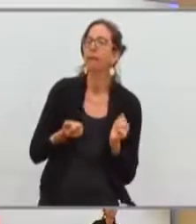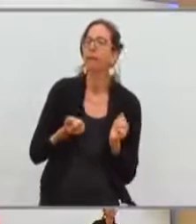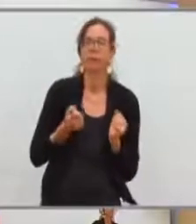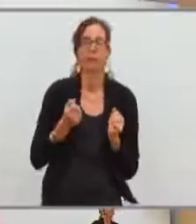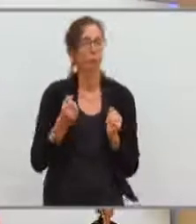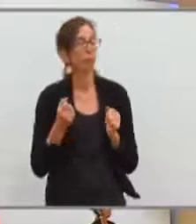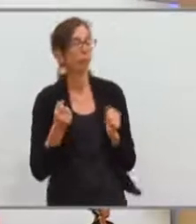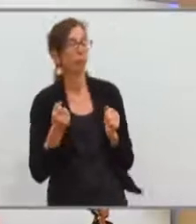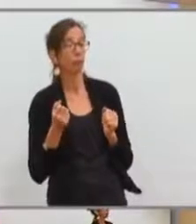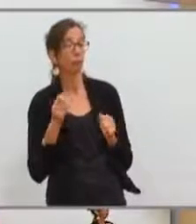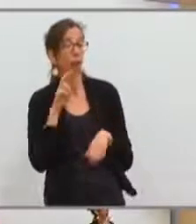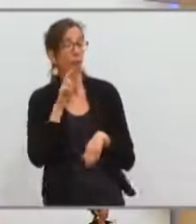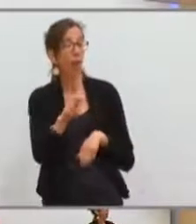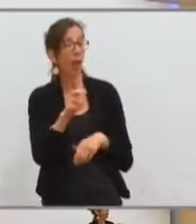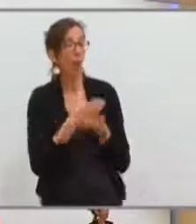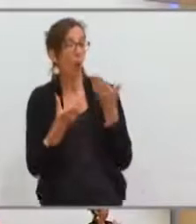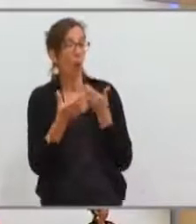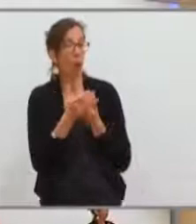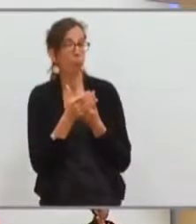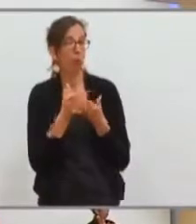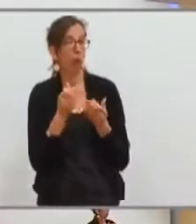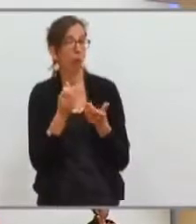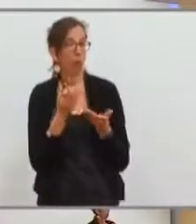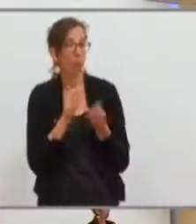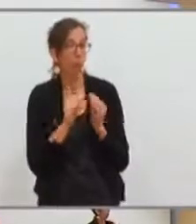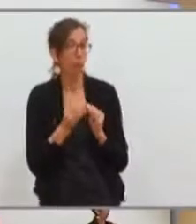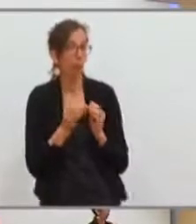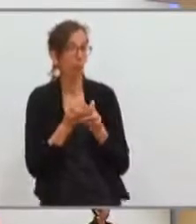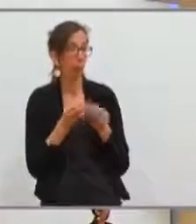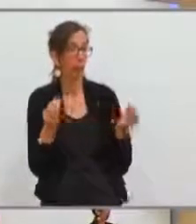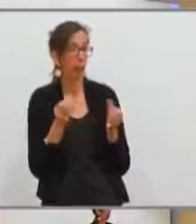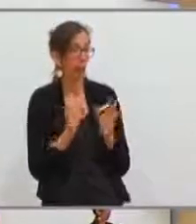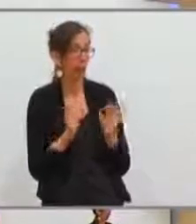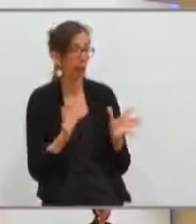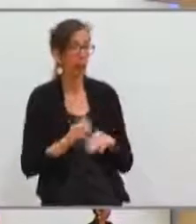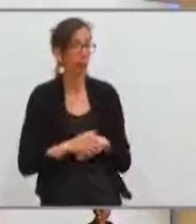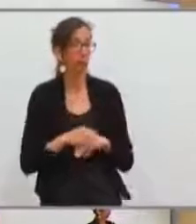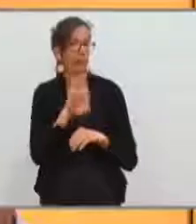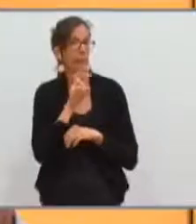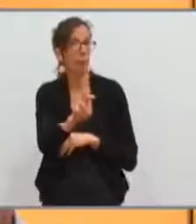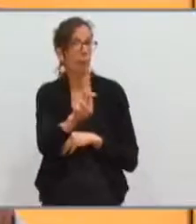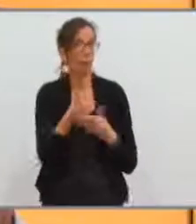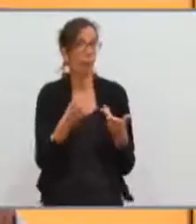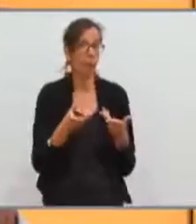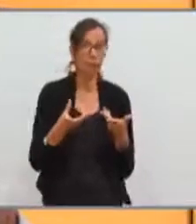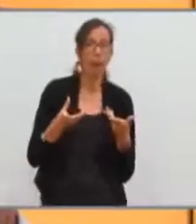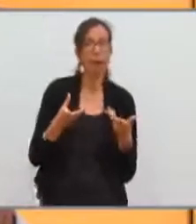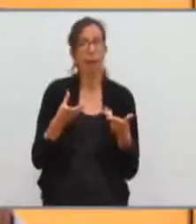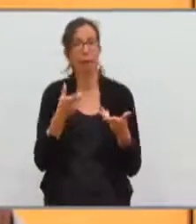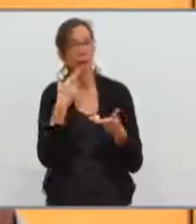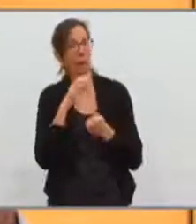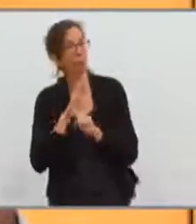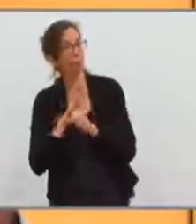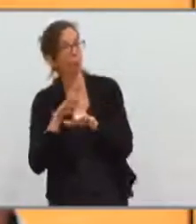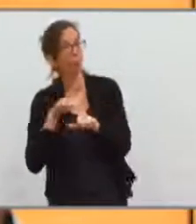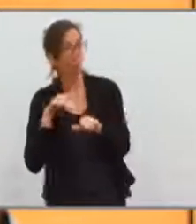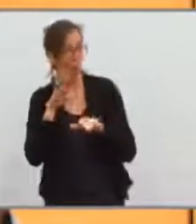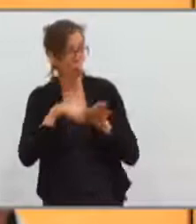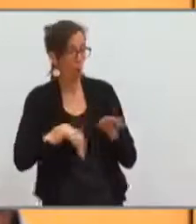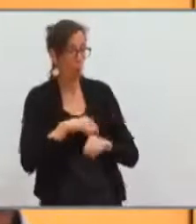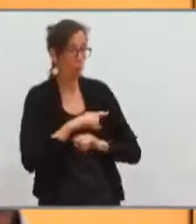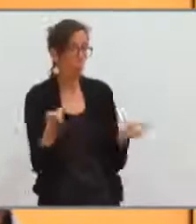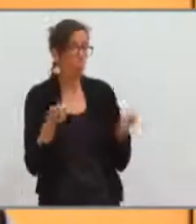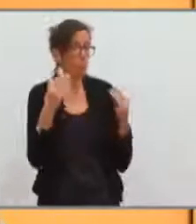Non, non, le tram ne résout peut-être pas tous les problèmes, mais d'une part, ça résout le problème